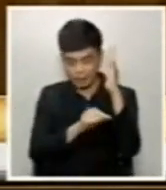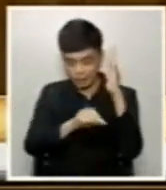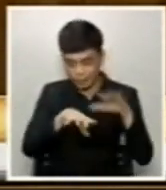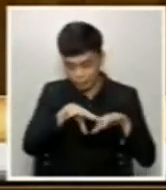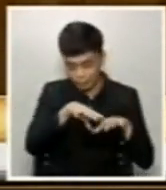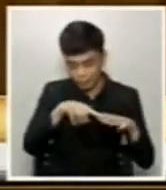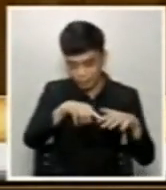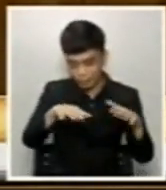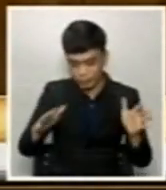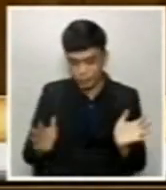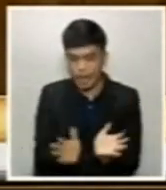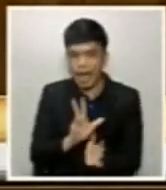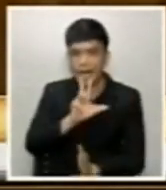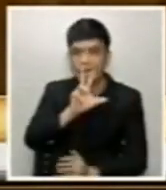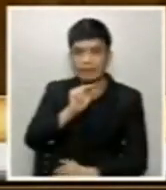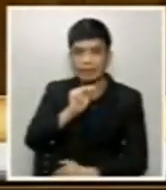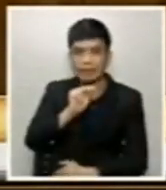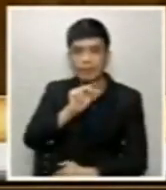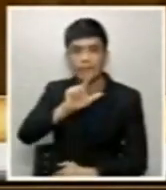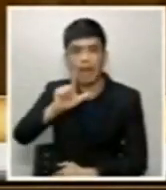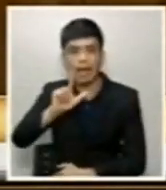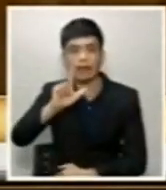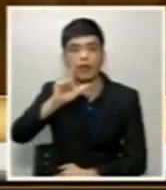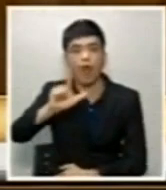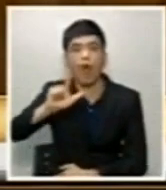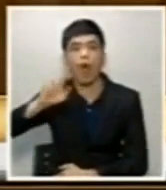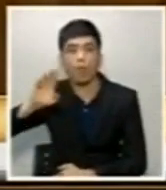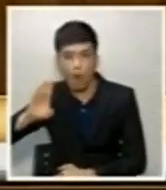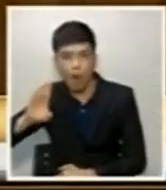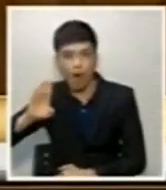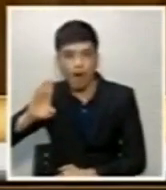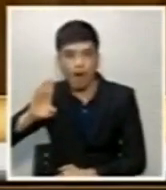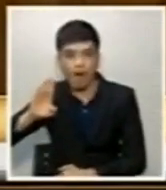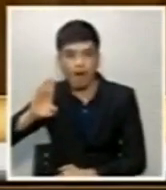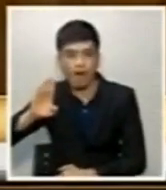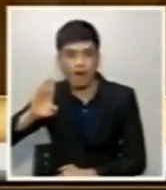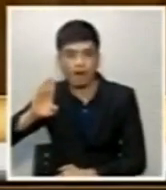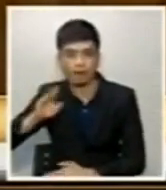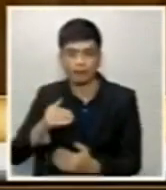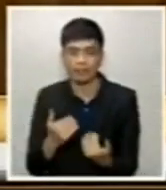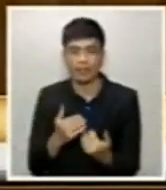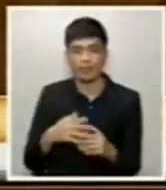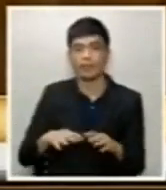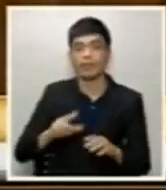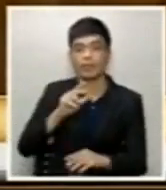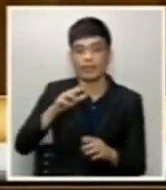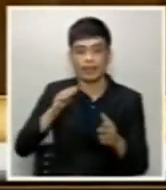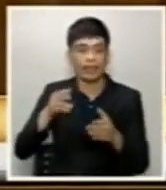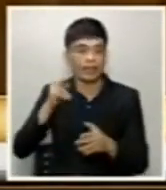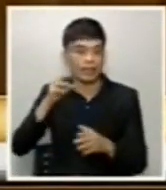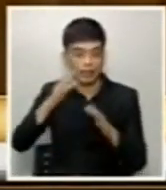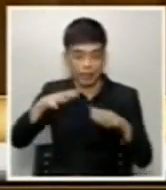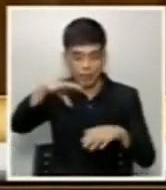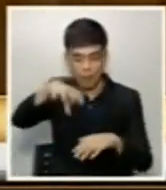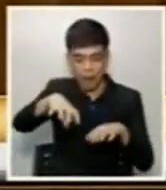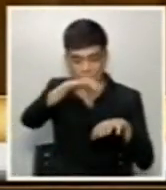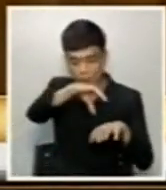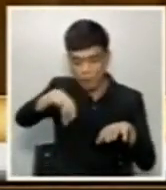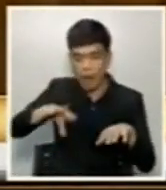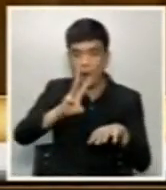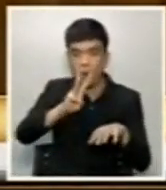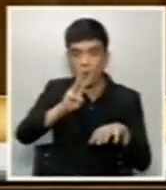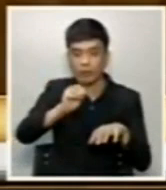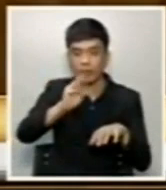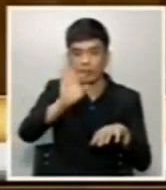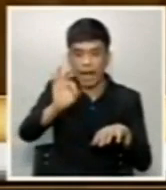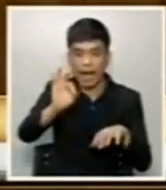30ล้านลูกบาศก์เมตรนะครับซึ่งจะมีโครงการชลประทานขนาดกลางและขนาดเล็กทั้งหมดแต่69แห่งนะครับซึ่งตรง